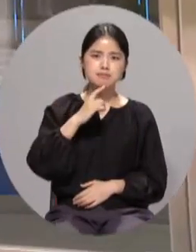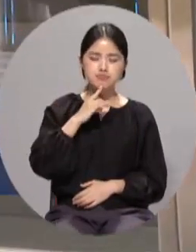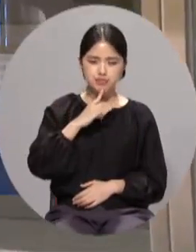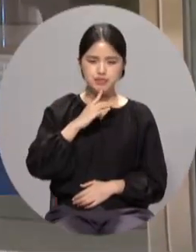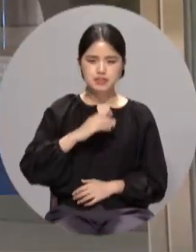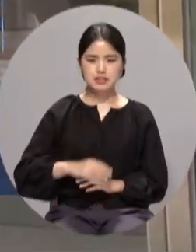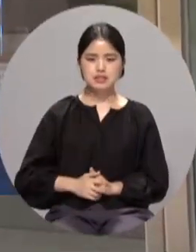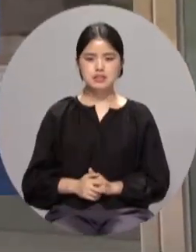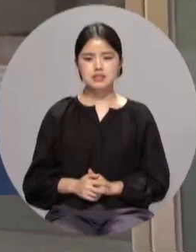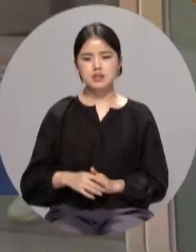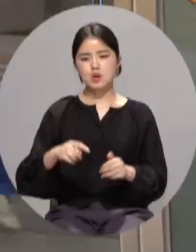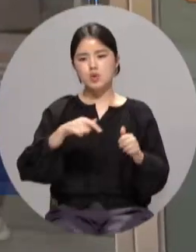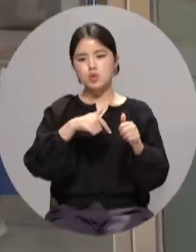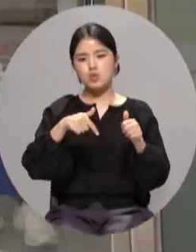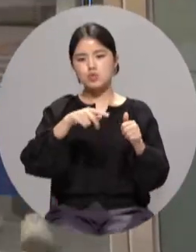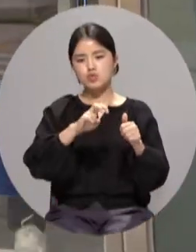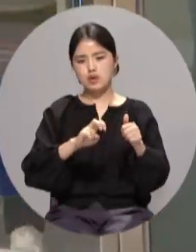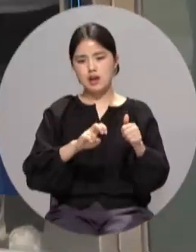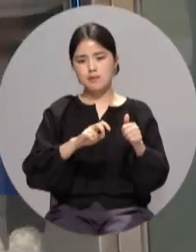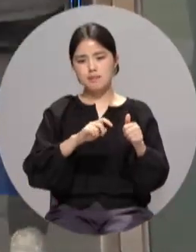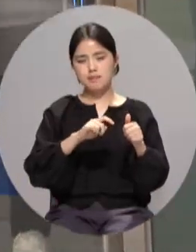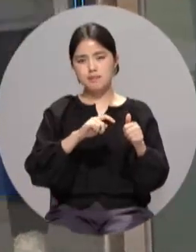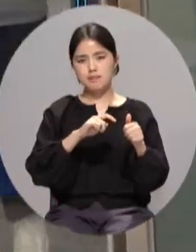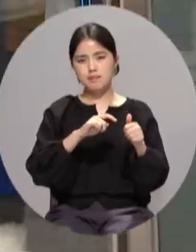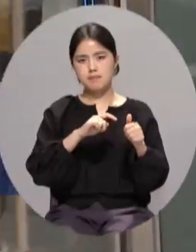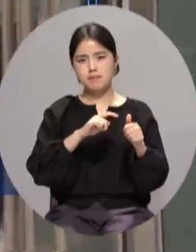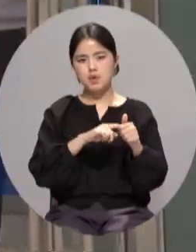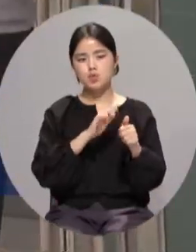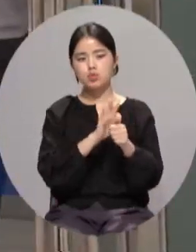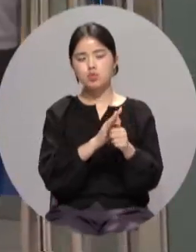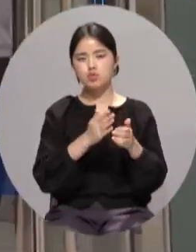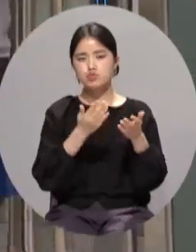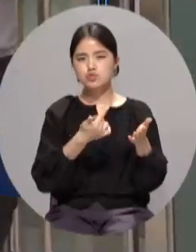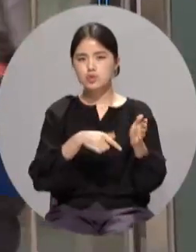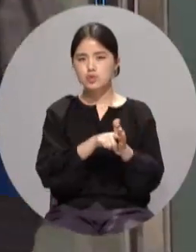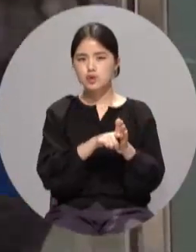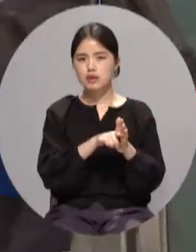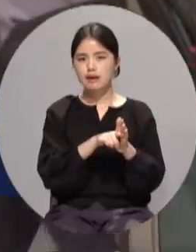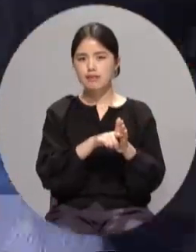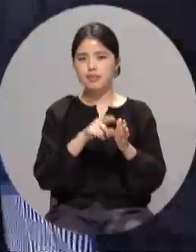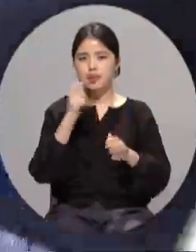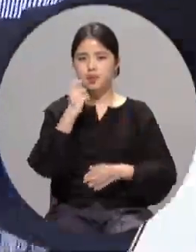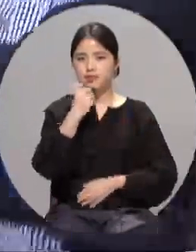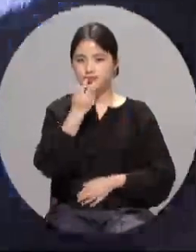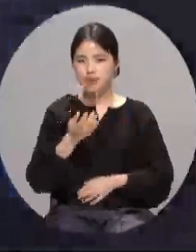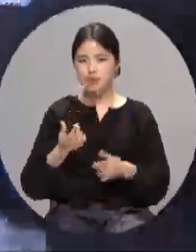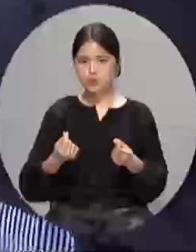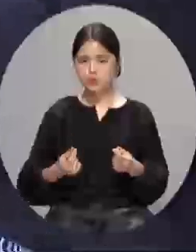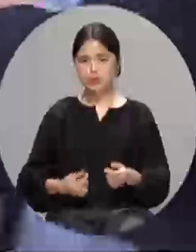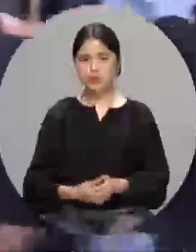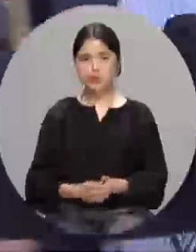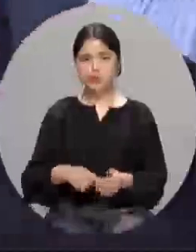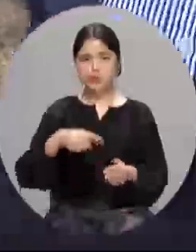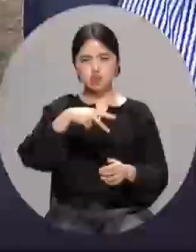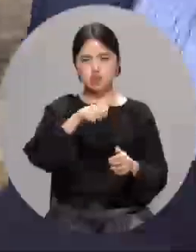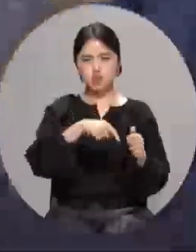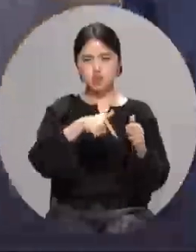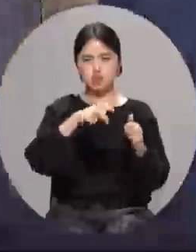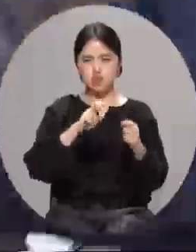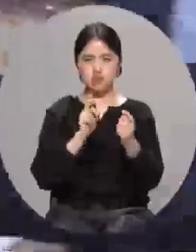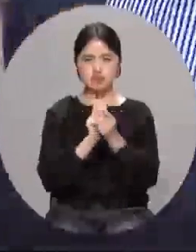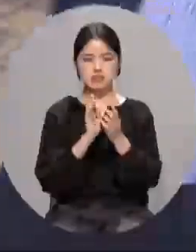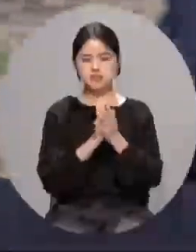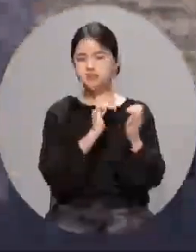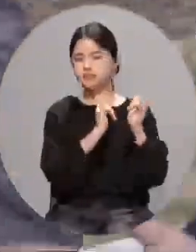거지. 교육감님 유리한 증언을 요구하셨잖아요. 서 교육감과 직접